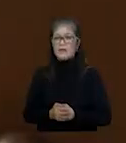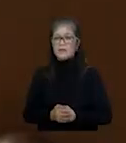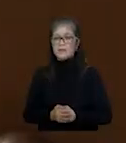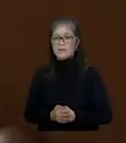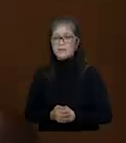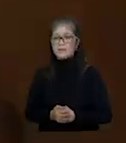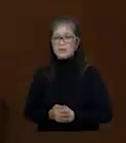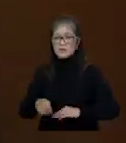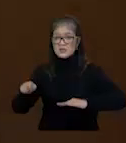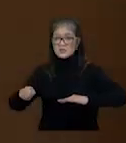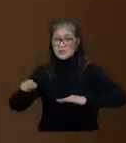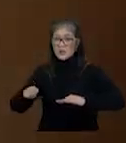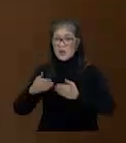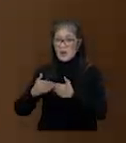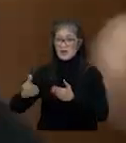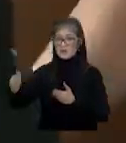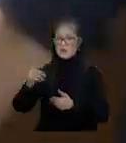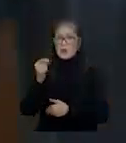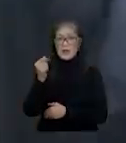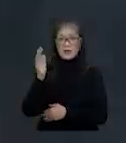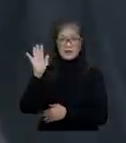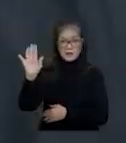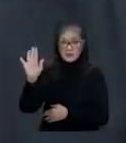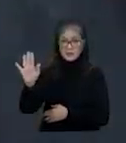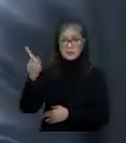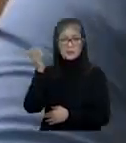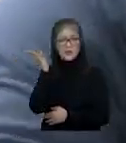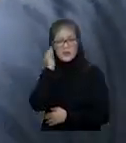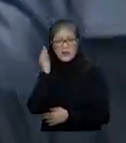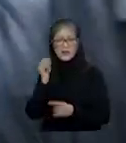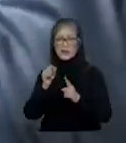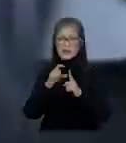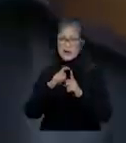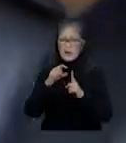Sidang akan dilanjutkan Rabu pekan depan dengan agenda mendengarkan nota pembelaan dari para